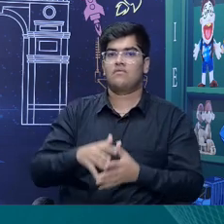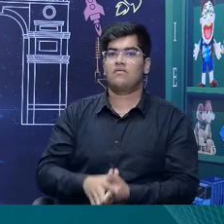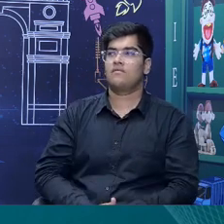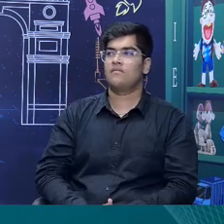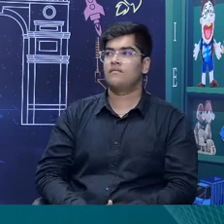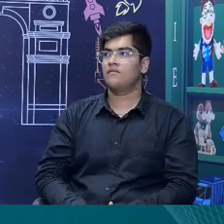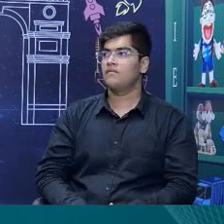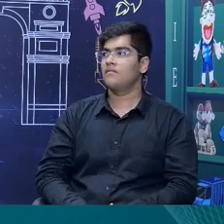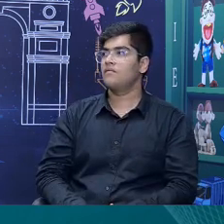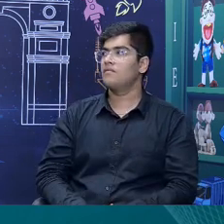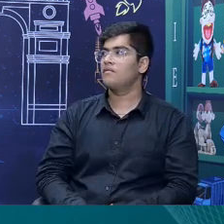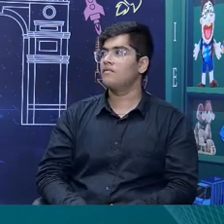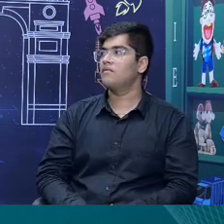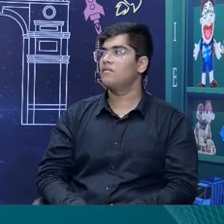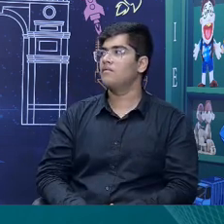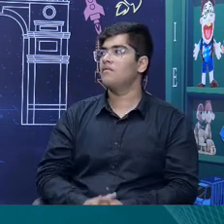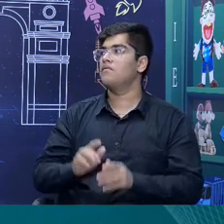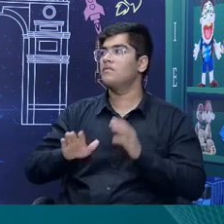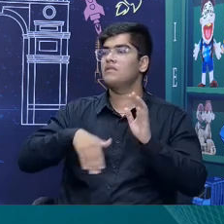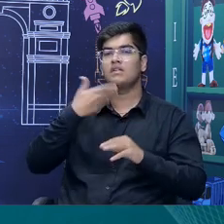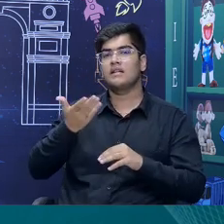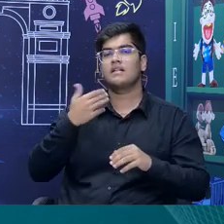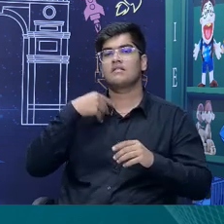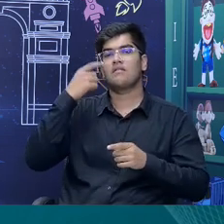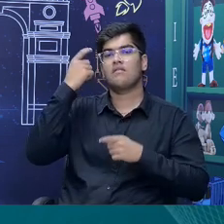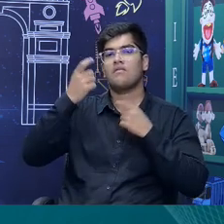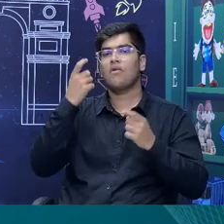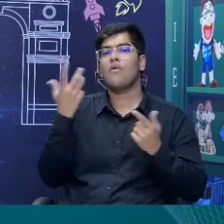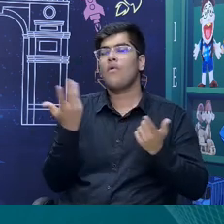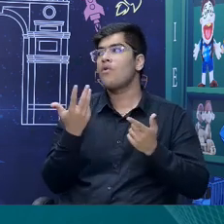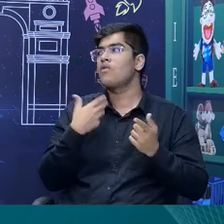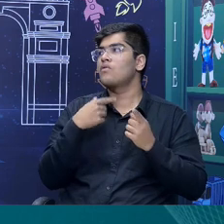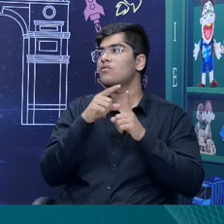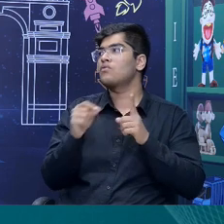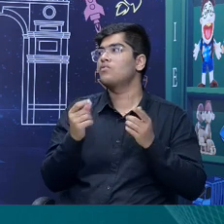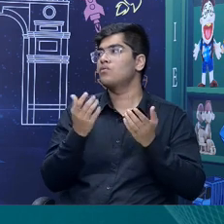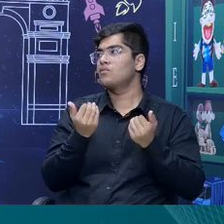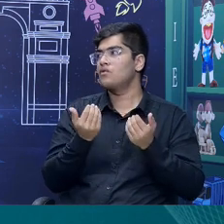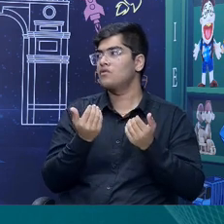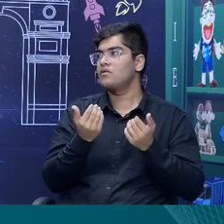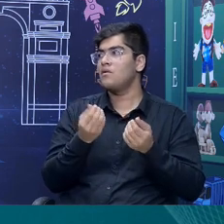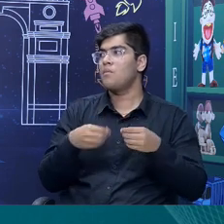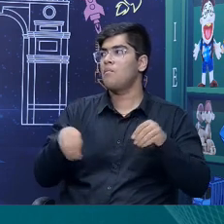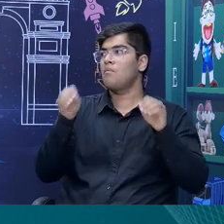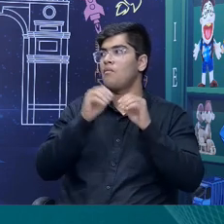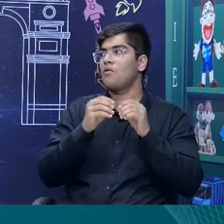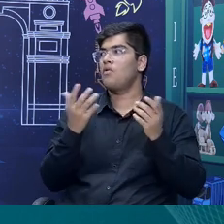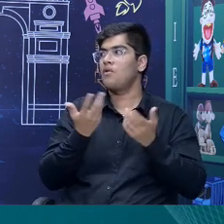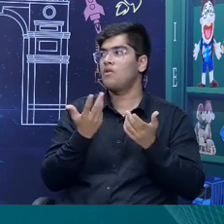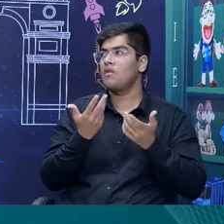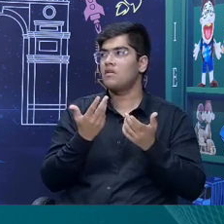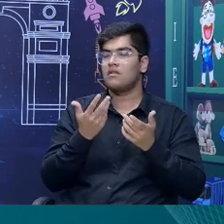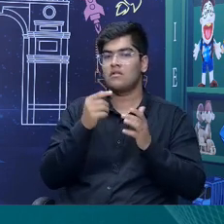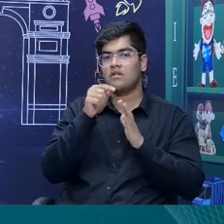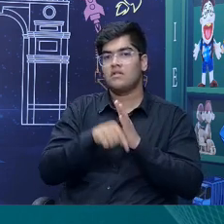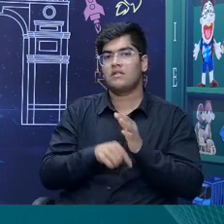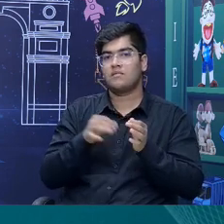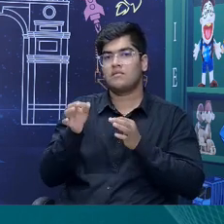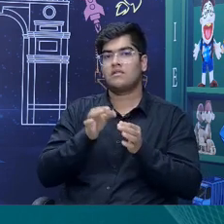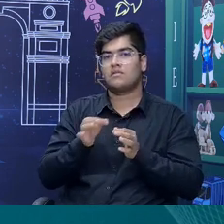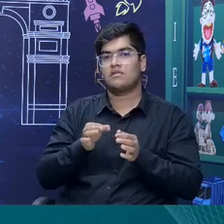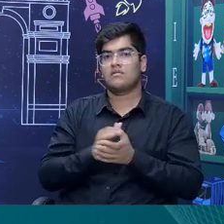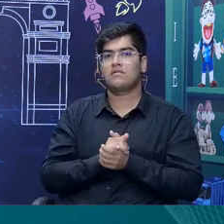नेक्स्ट मैंने सोचा की मैं क्या कर शक्ति हूं और कैसे डिटेल में समझा शक्ति हूं तो मैंने एक छोटा सा